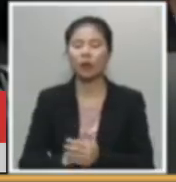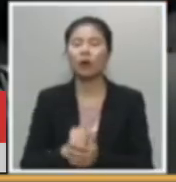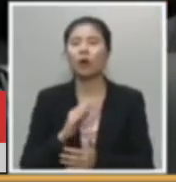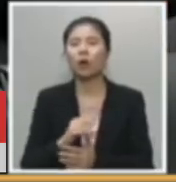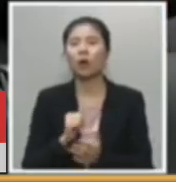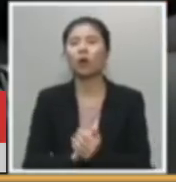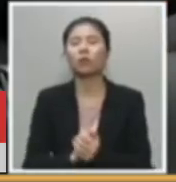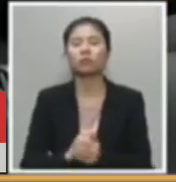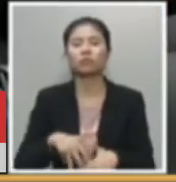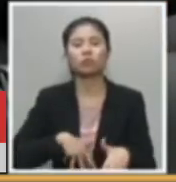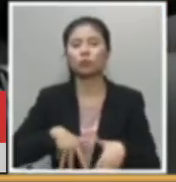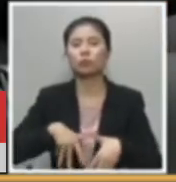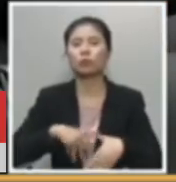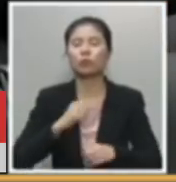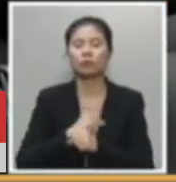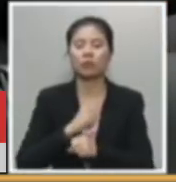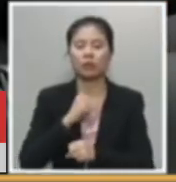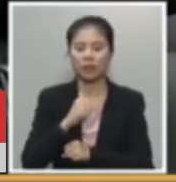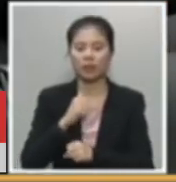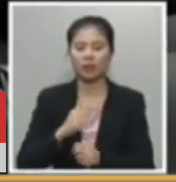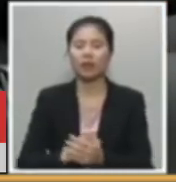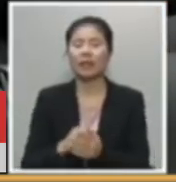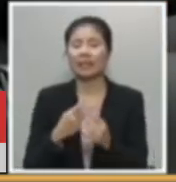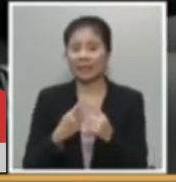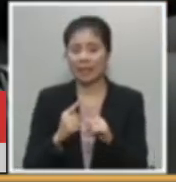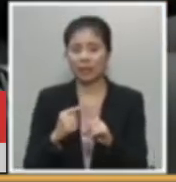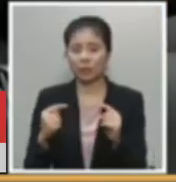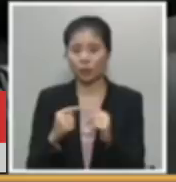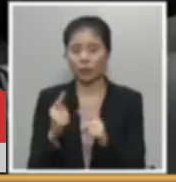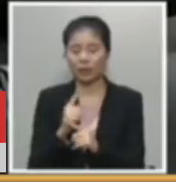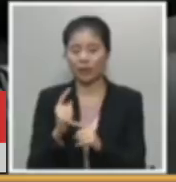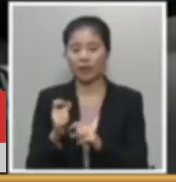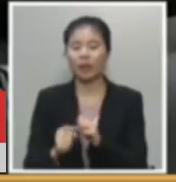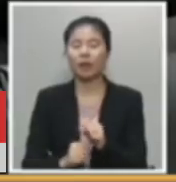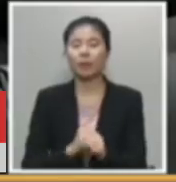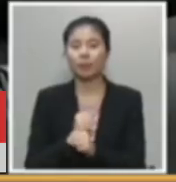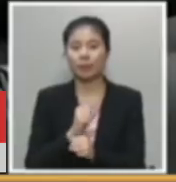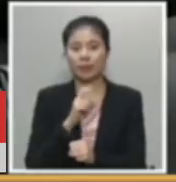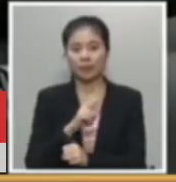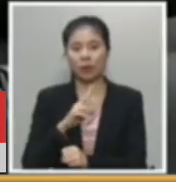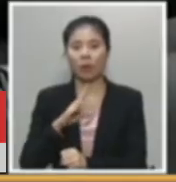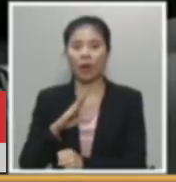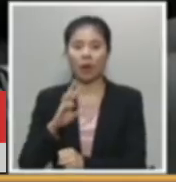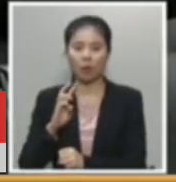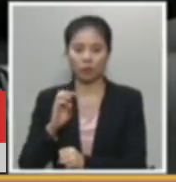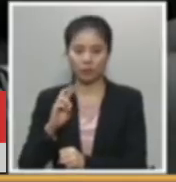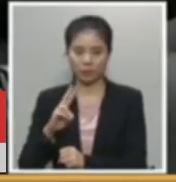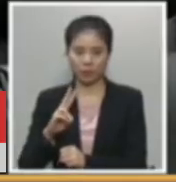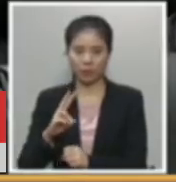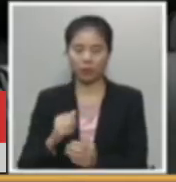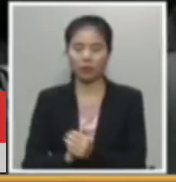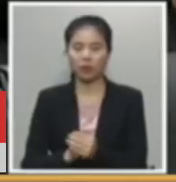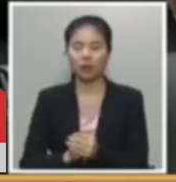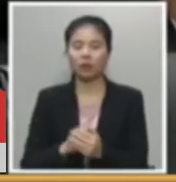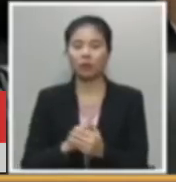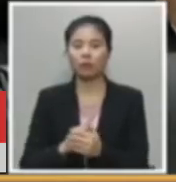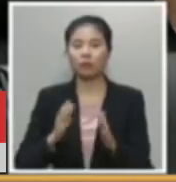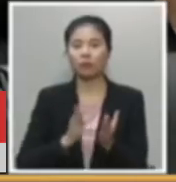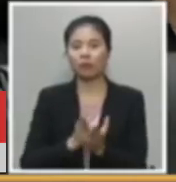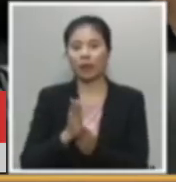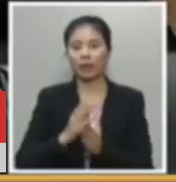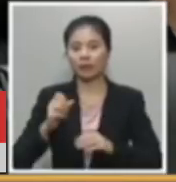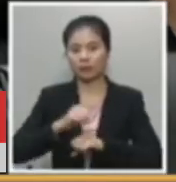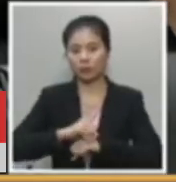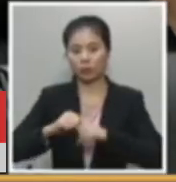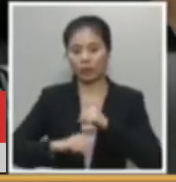ได้ครับเพราะต่อมาครับปีเดียวกันนะครับปี2562เนี่ยสำนักโยธาเหมือนกันครับ